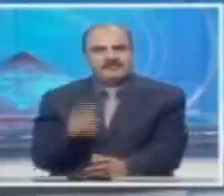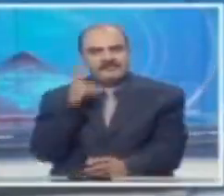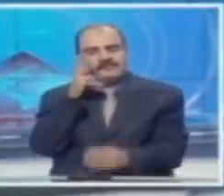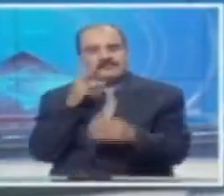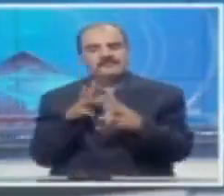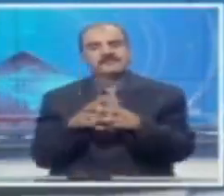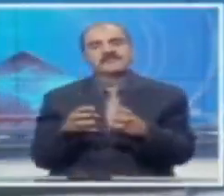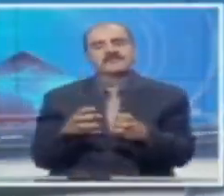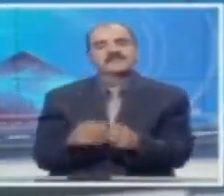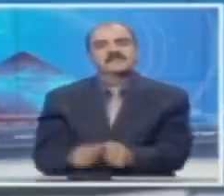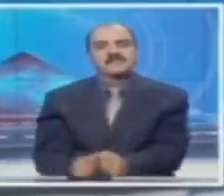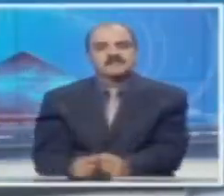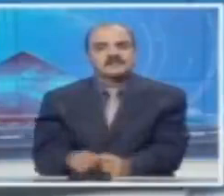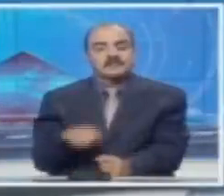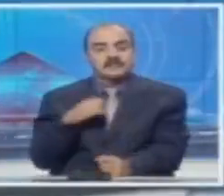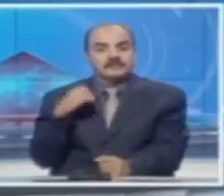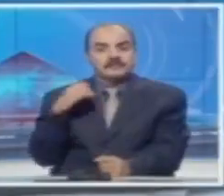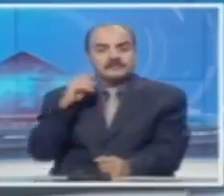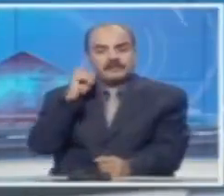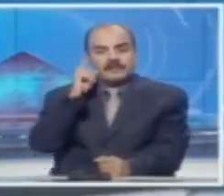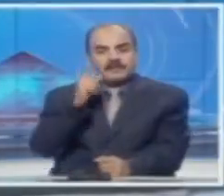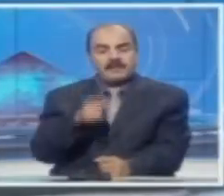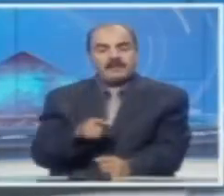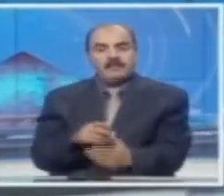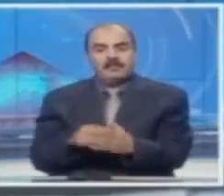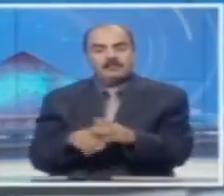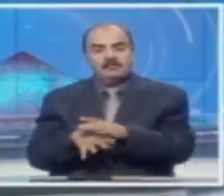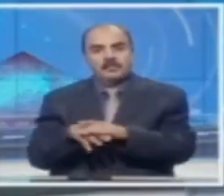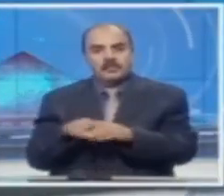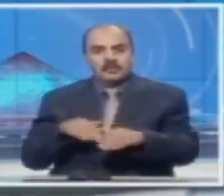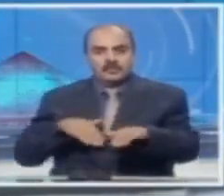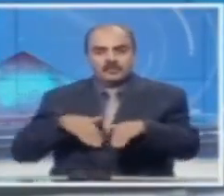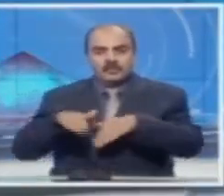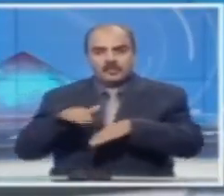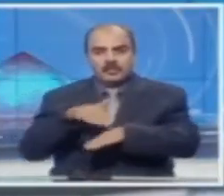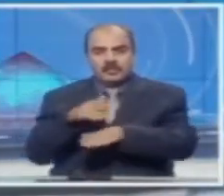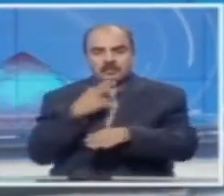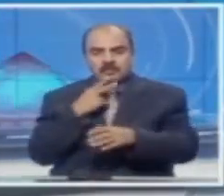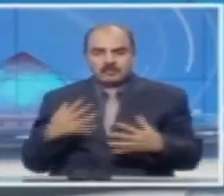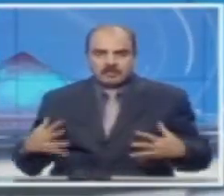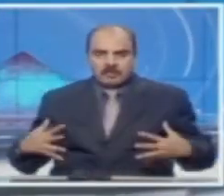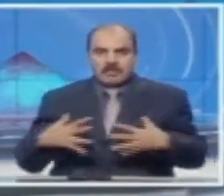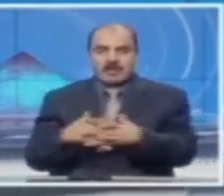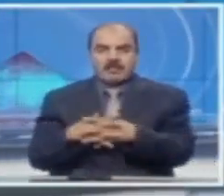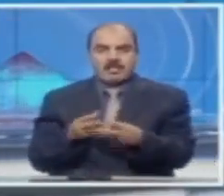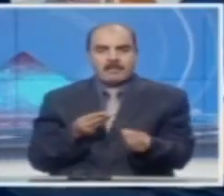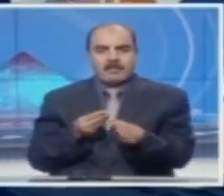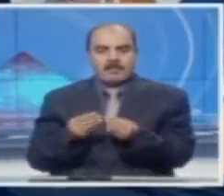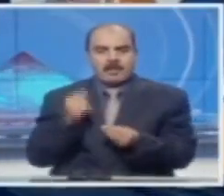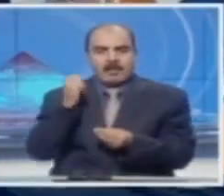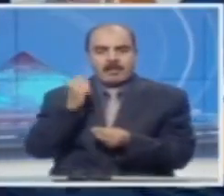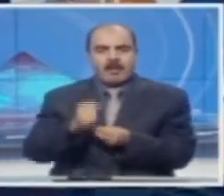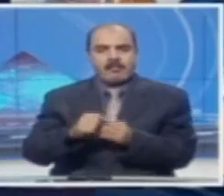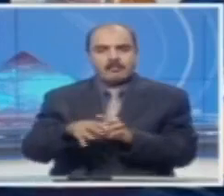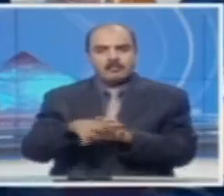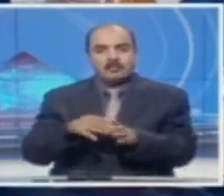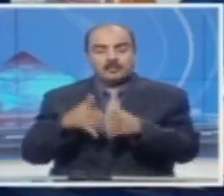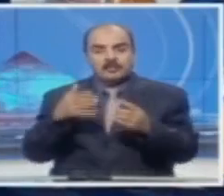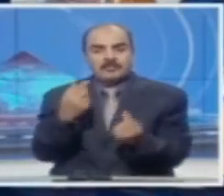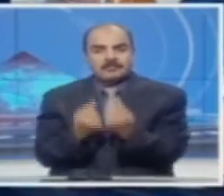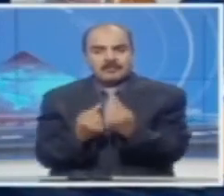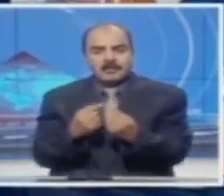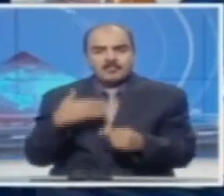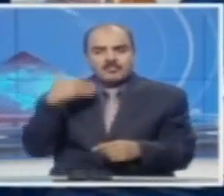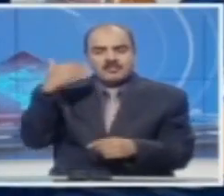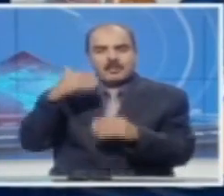الأخبار بالتفصيل. وجه الرئيس عبد الفتاح السيسي بإقامة شبكة طرق متكاملة لربط كافة مساحات المشروع القومي